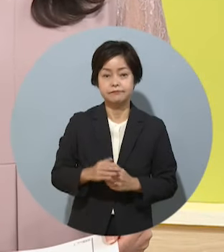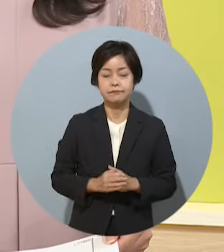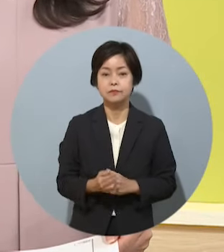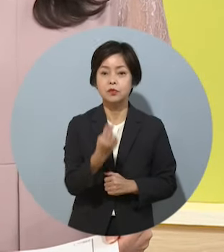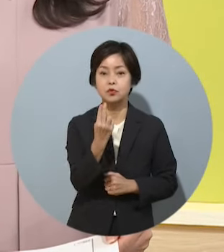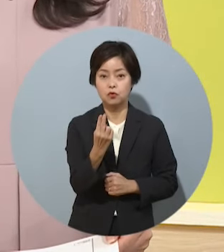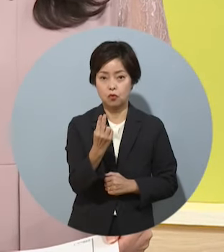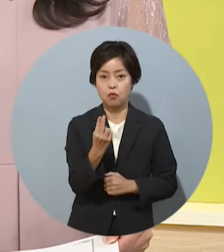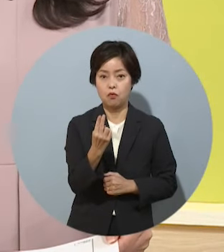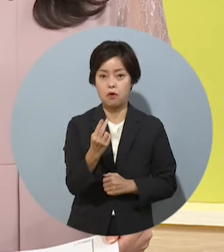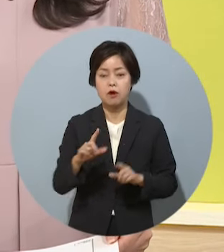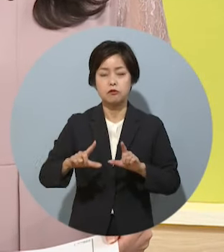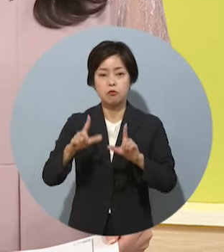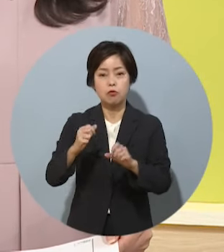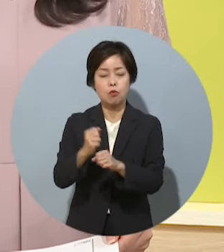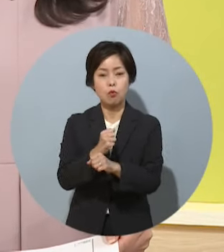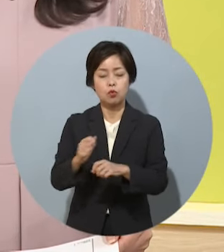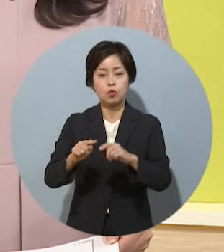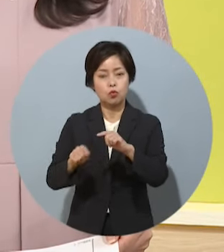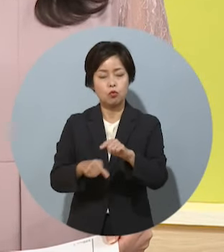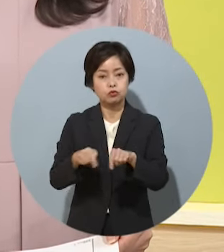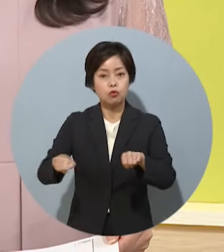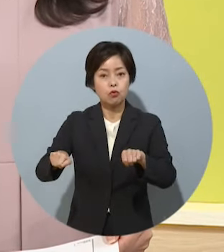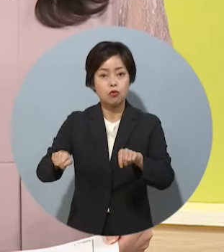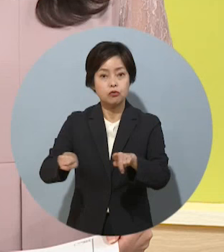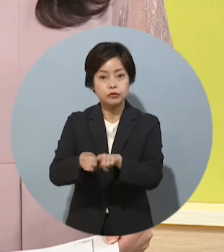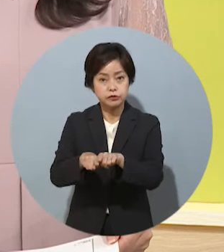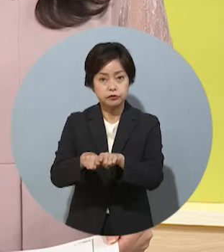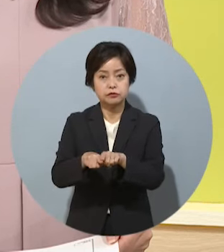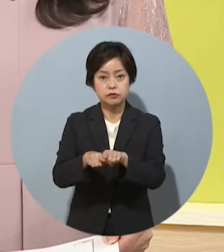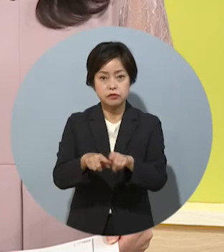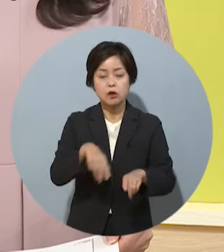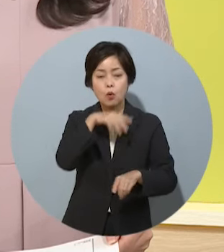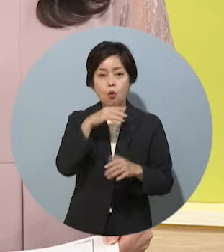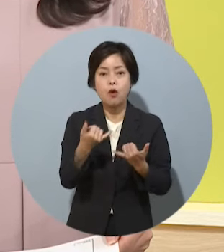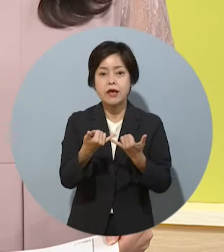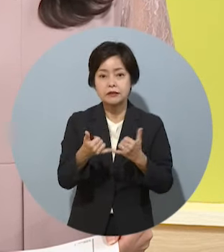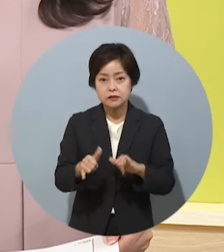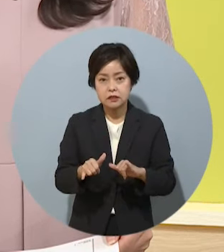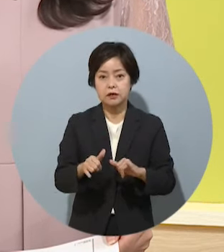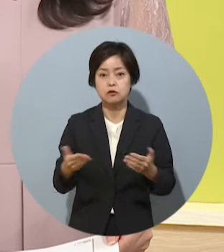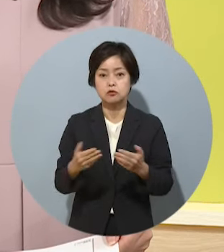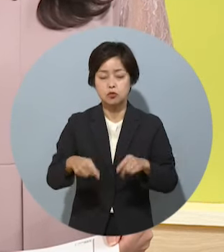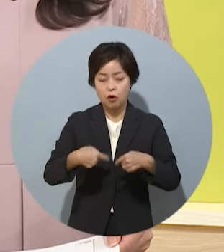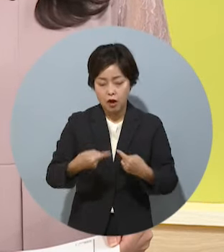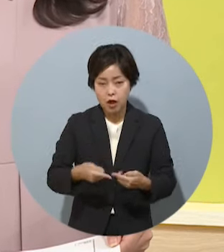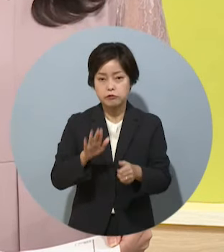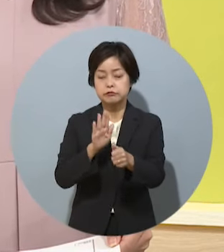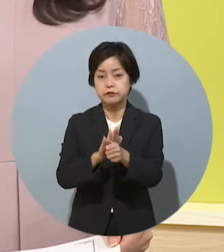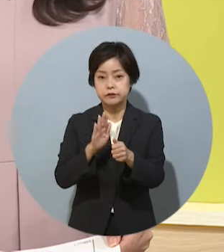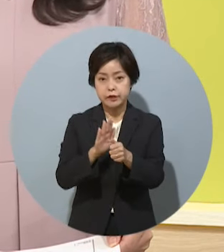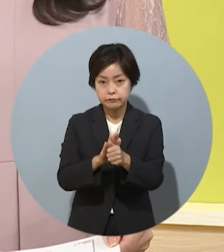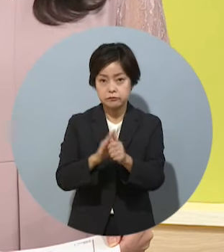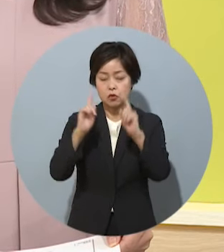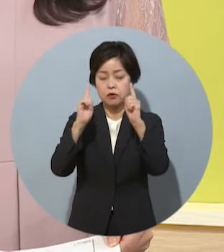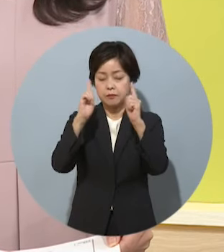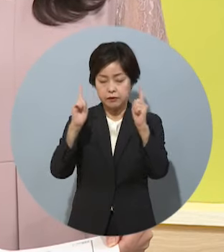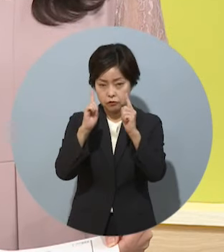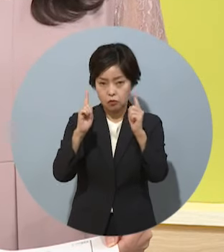都は東京労働局などと連携してシニア仕事エキスポを新宿と八王子で開催します